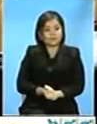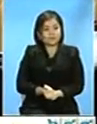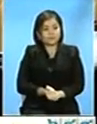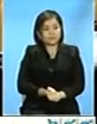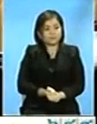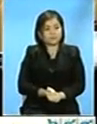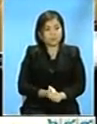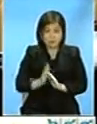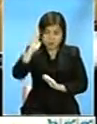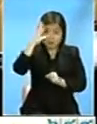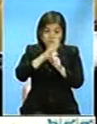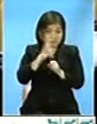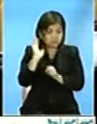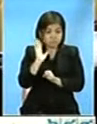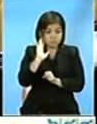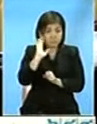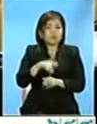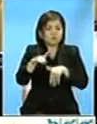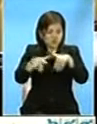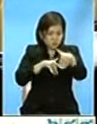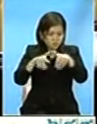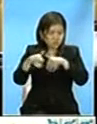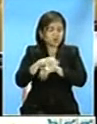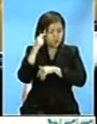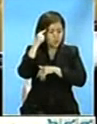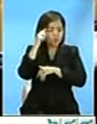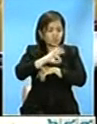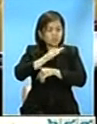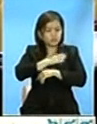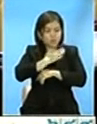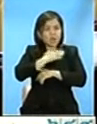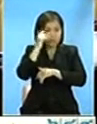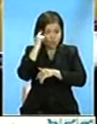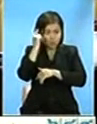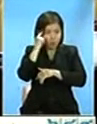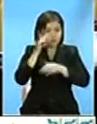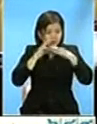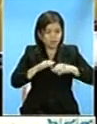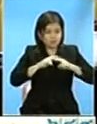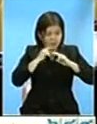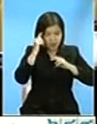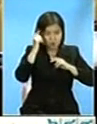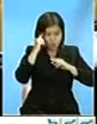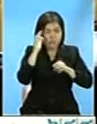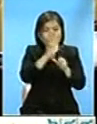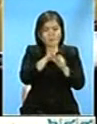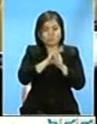เอาไม่พอเลยฮะผมว่าประชาชนเขามีดุลพินิจเขารู้สมควรแล้วฮะพอเ